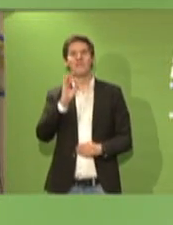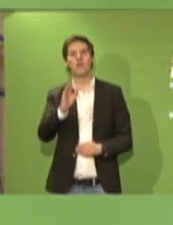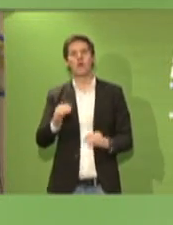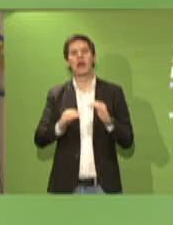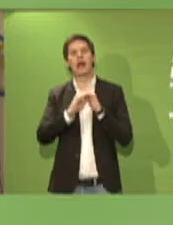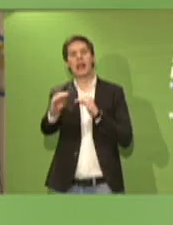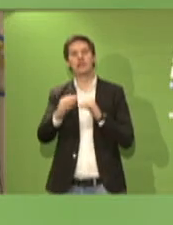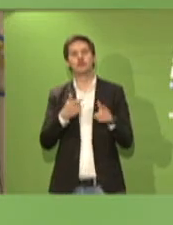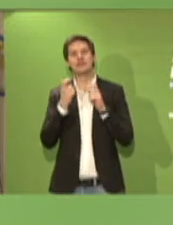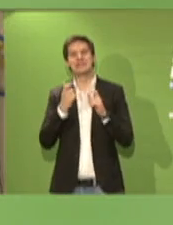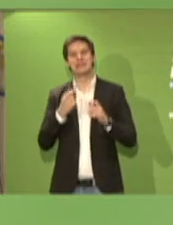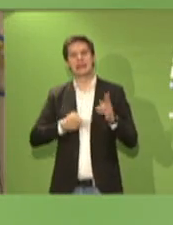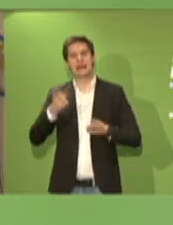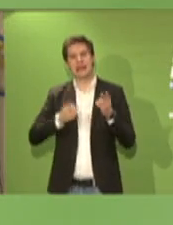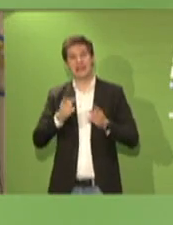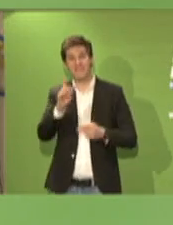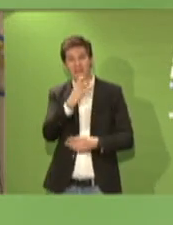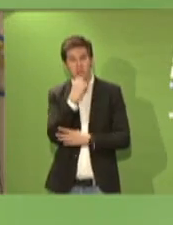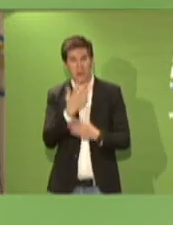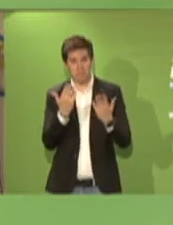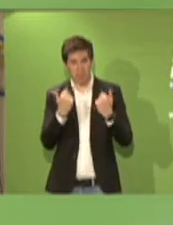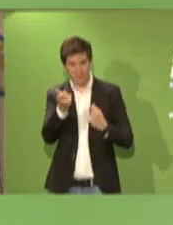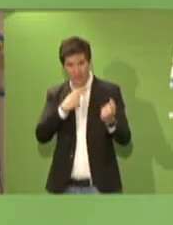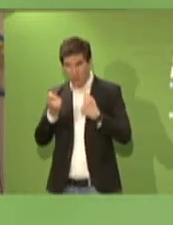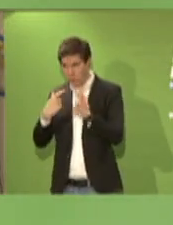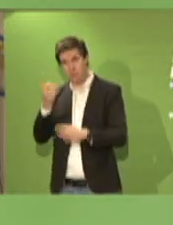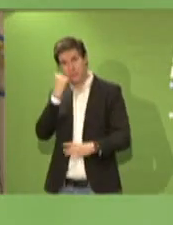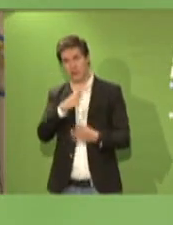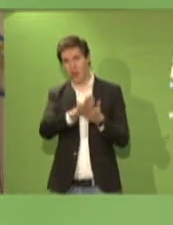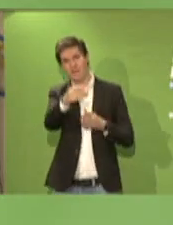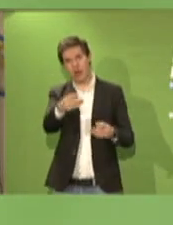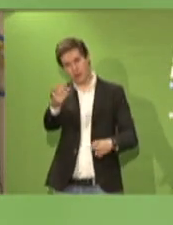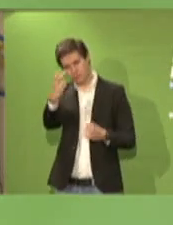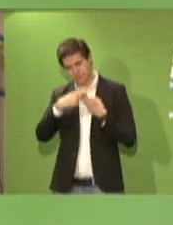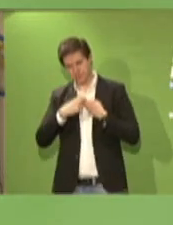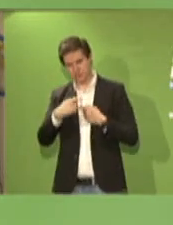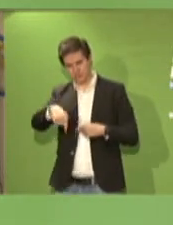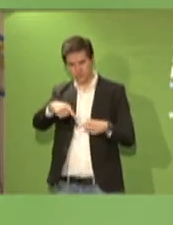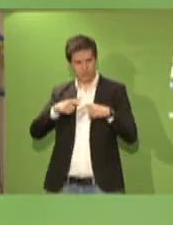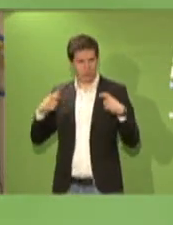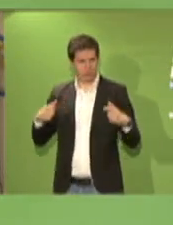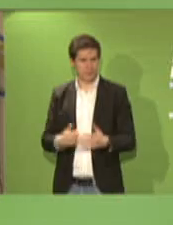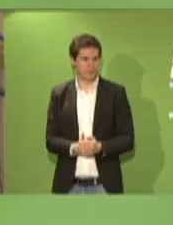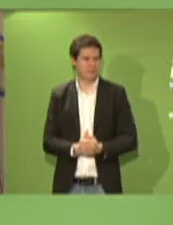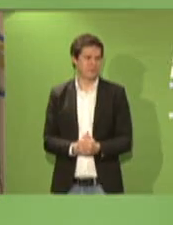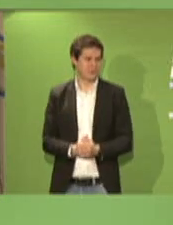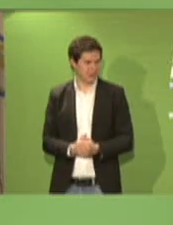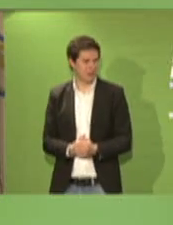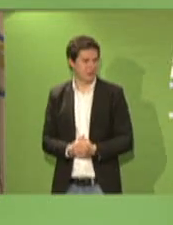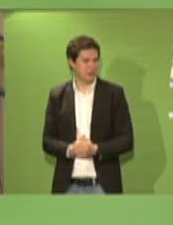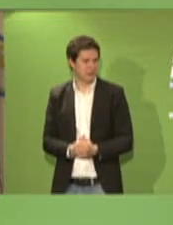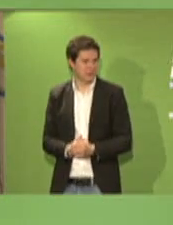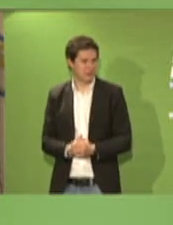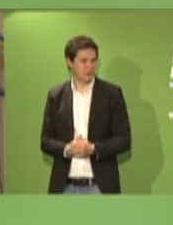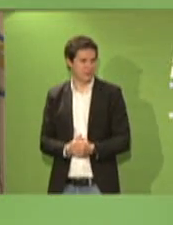Landesschiedsgericht, bitte hier bei der Antragskommission Ihre Bewerbung anzumelden. Das ist die erste Meldung.